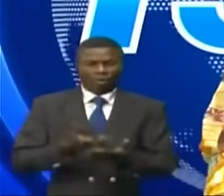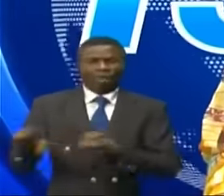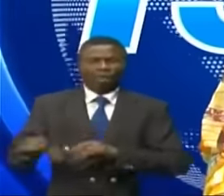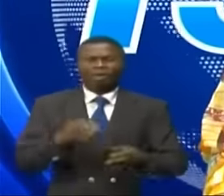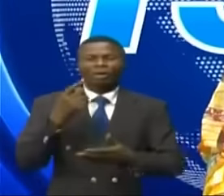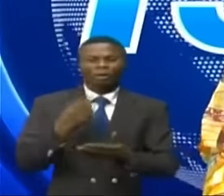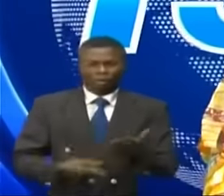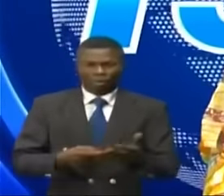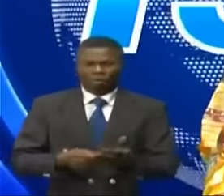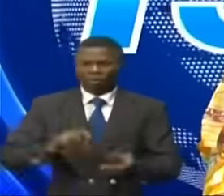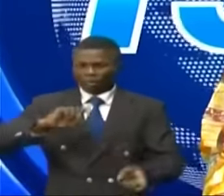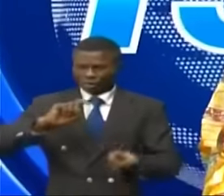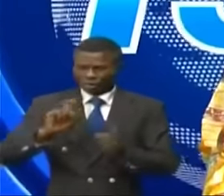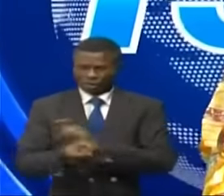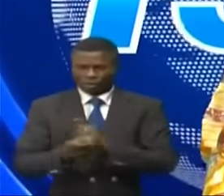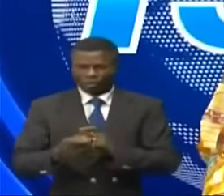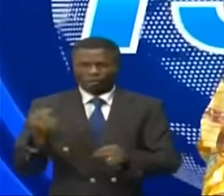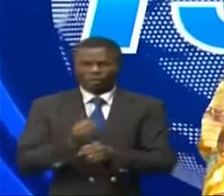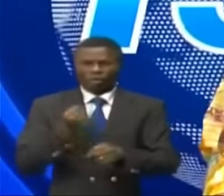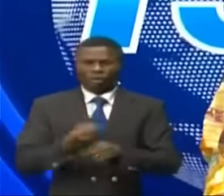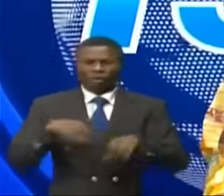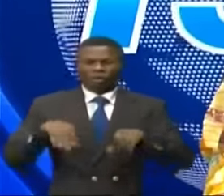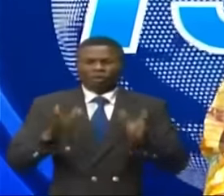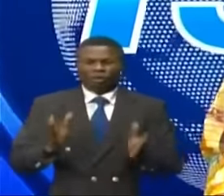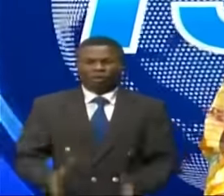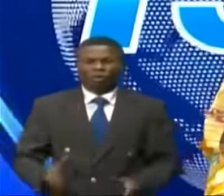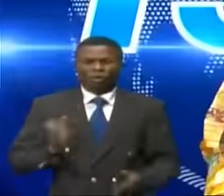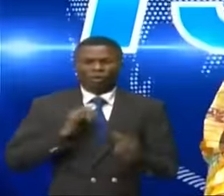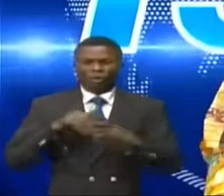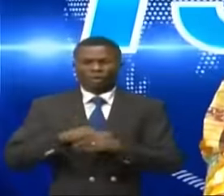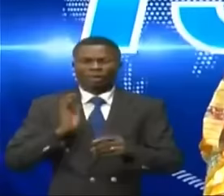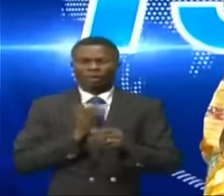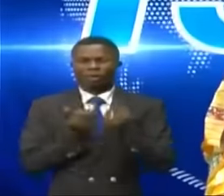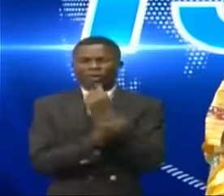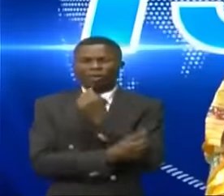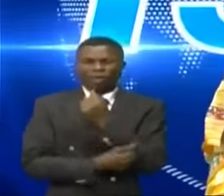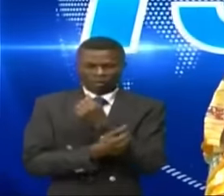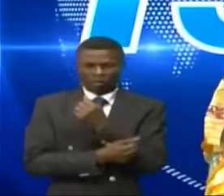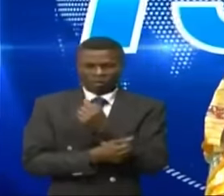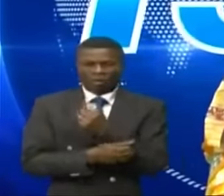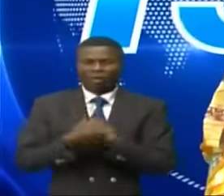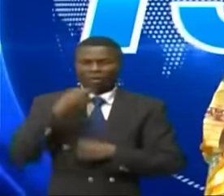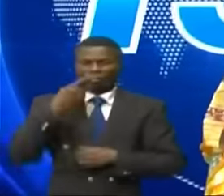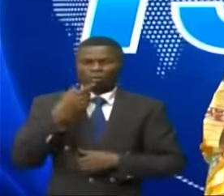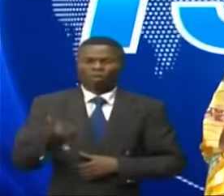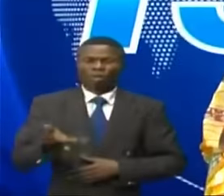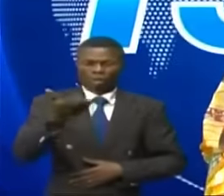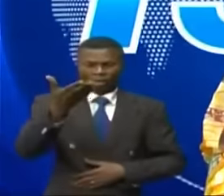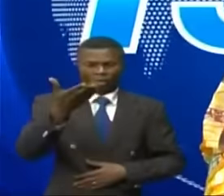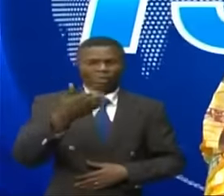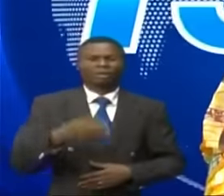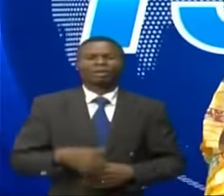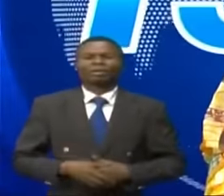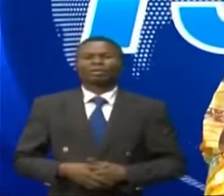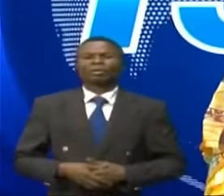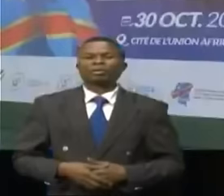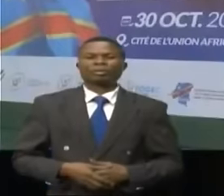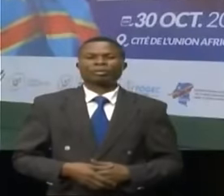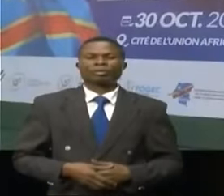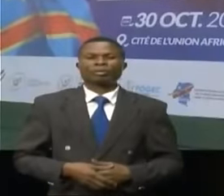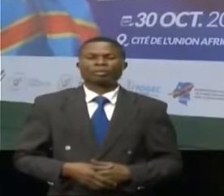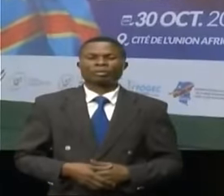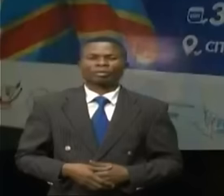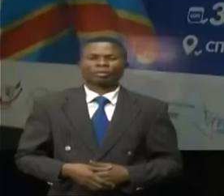ont révolutionné l'entrepreneuriat en République démocratique du Congo. Ils sont au micro de Jules Tshitumbai.